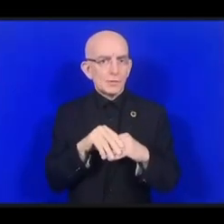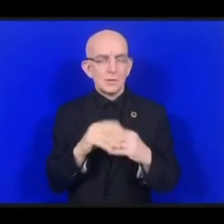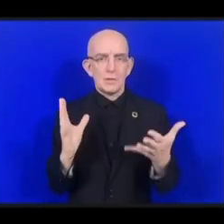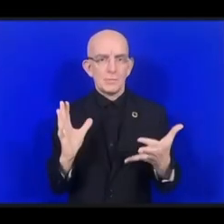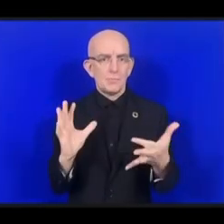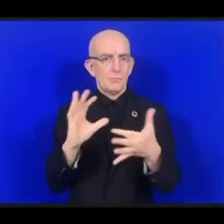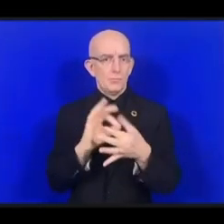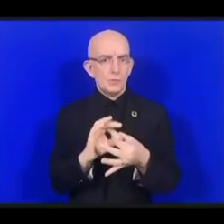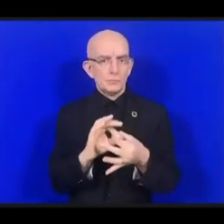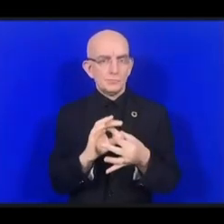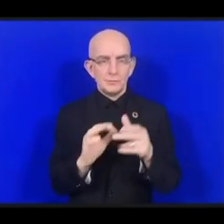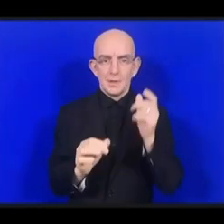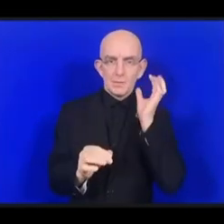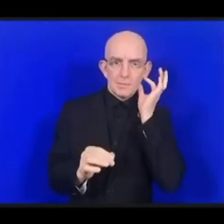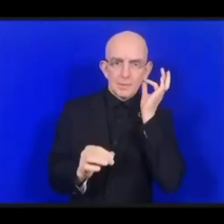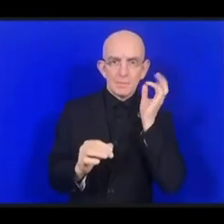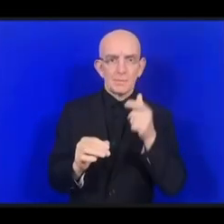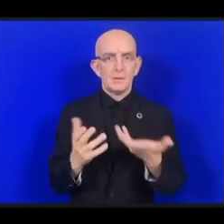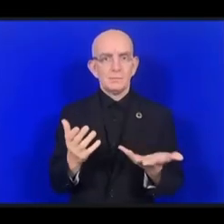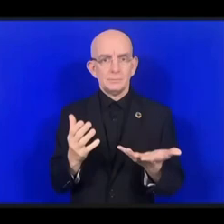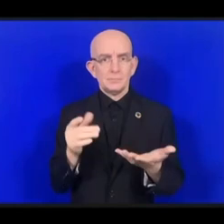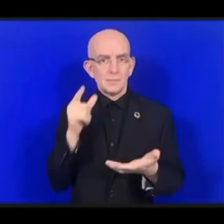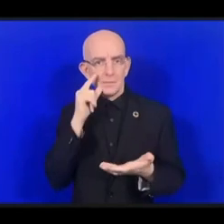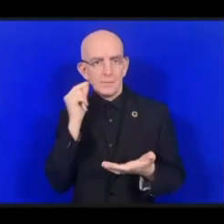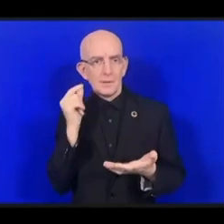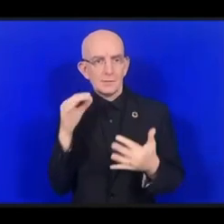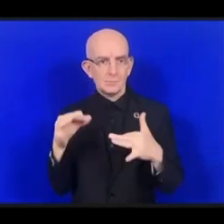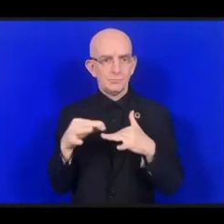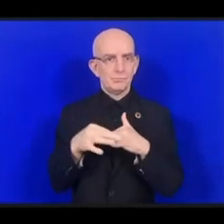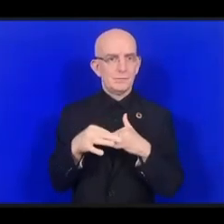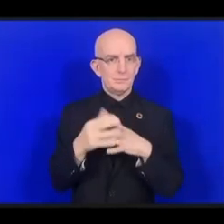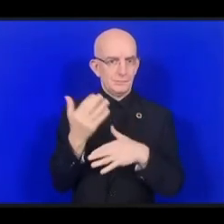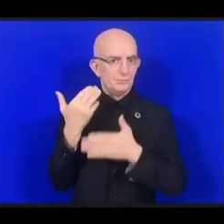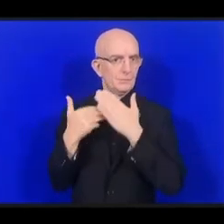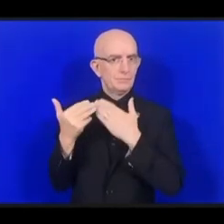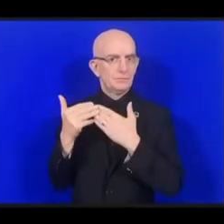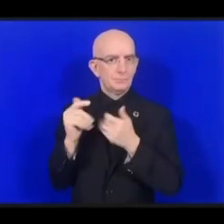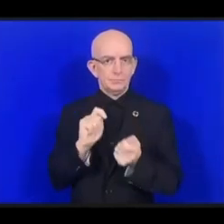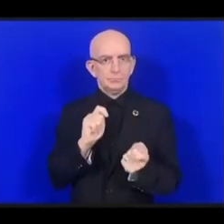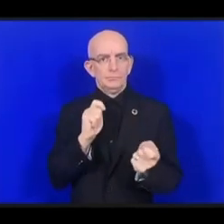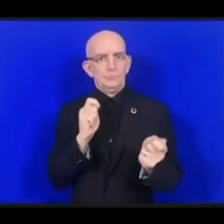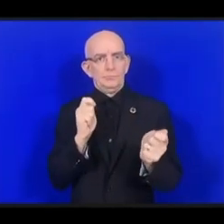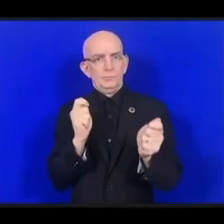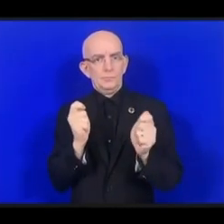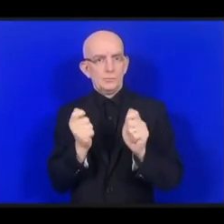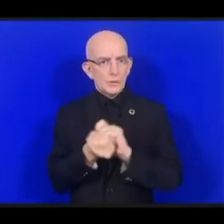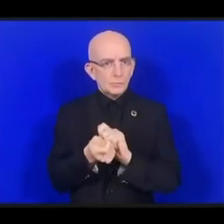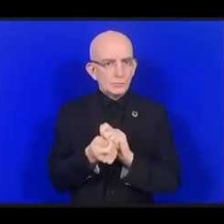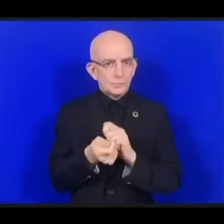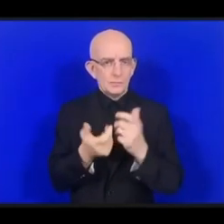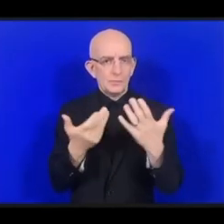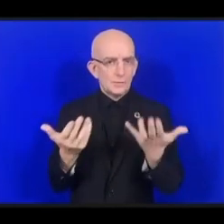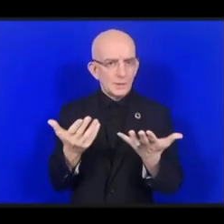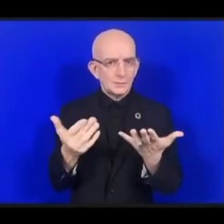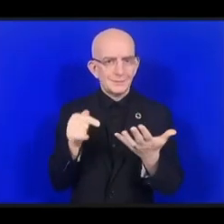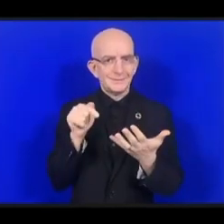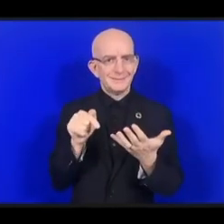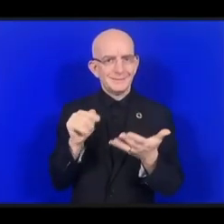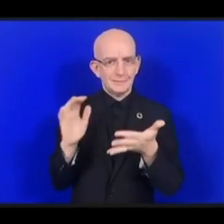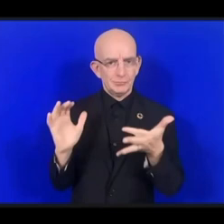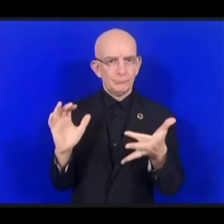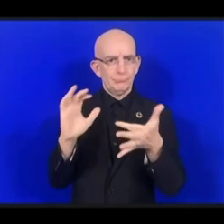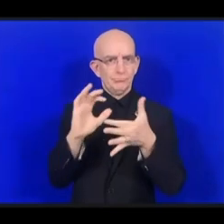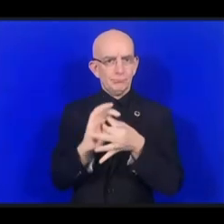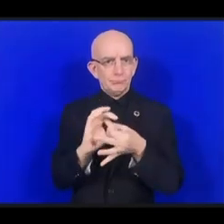広くえ世界中の人と人が結びつきえ心と心を買わせえ